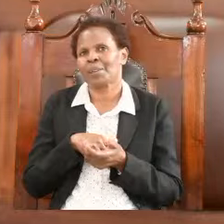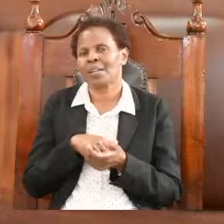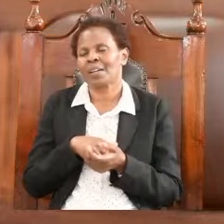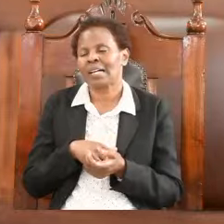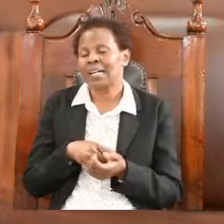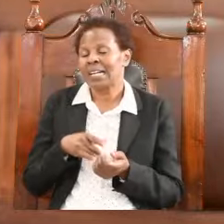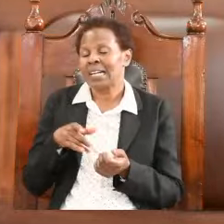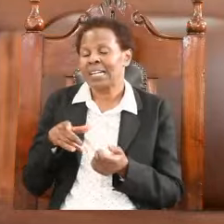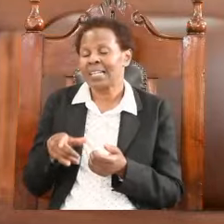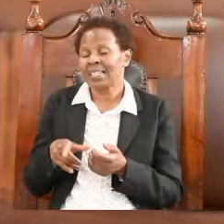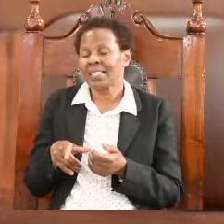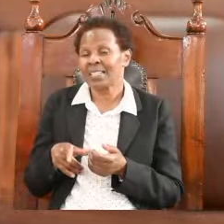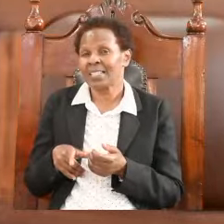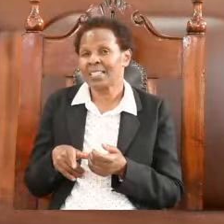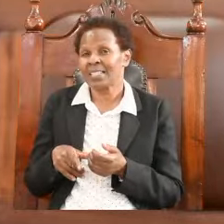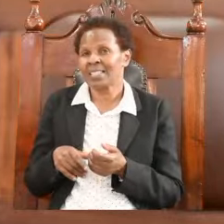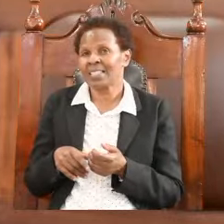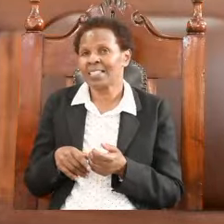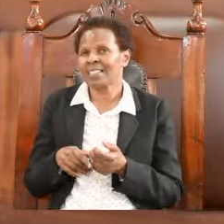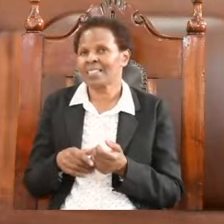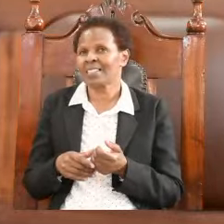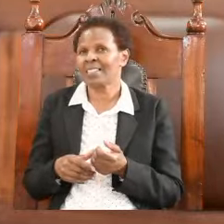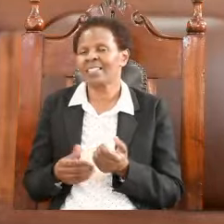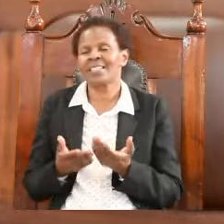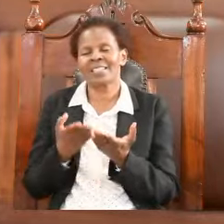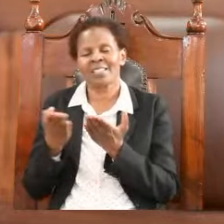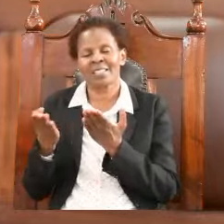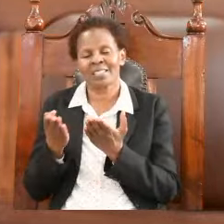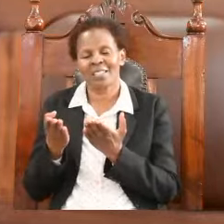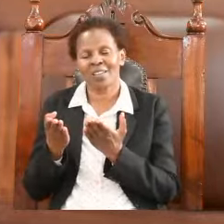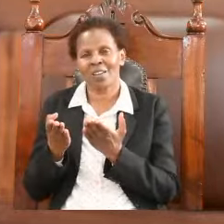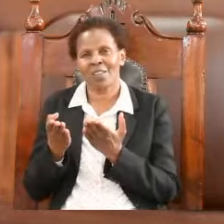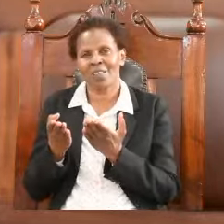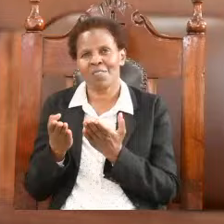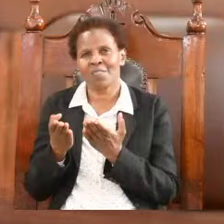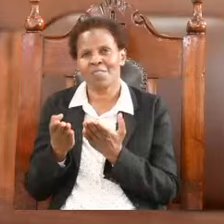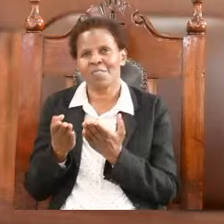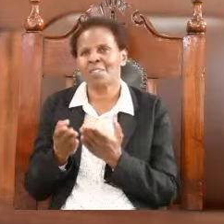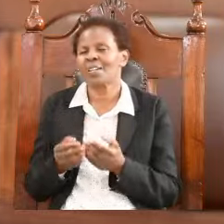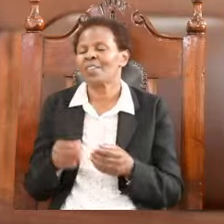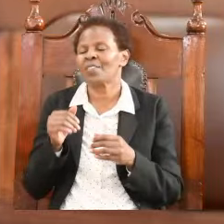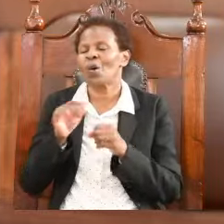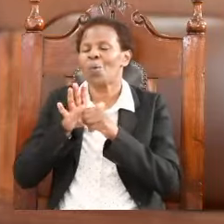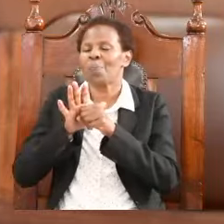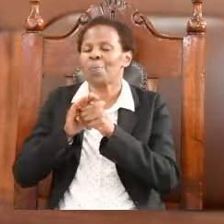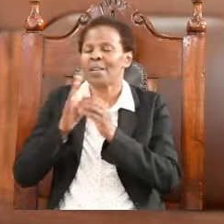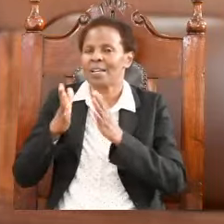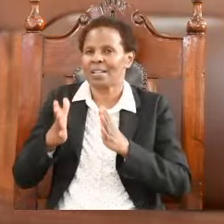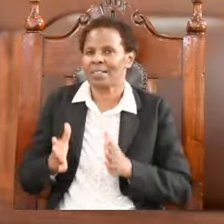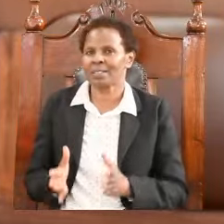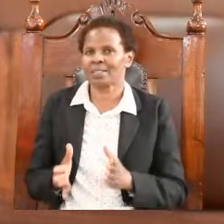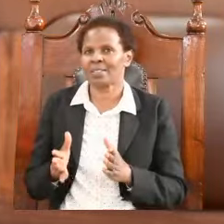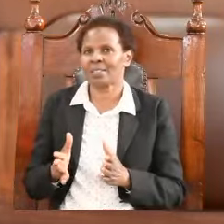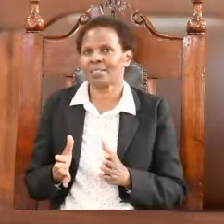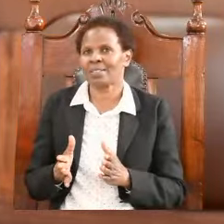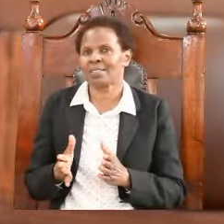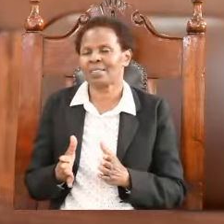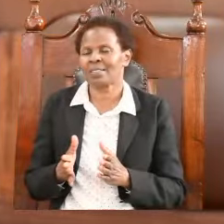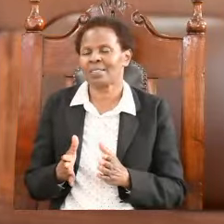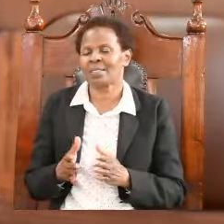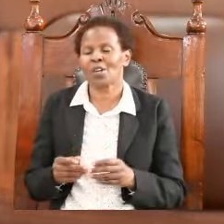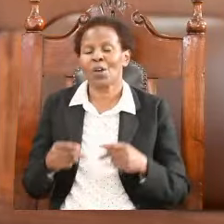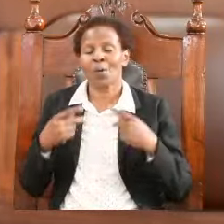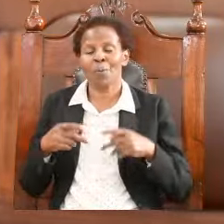hago ikara, ariguwane yatea. Aratu gata aduwaria mara amuheridhia, aduwaria mamonyitete meguate,